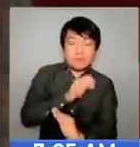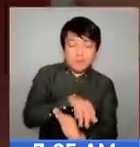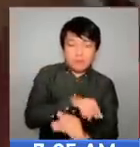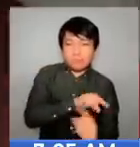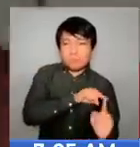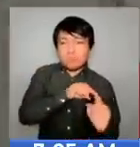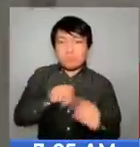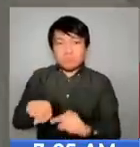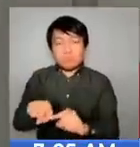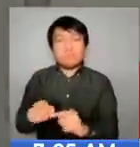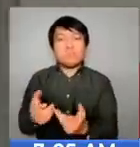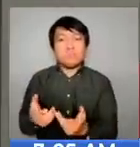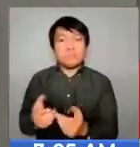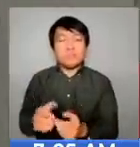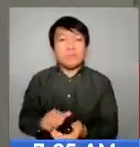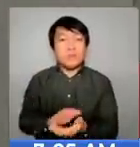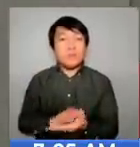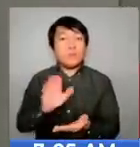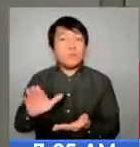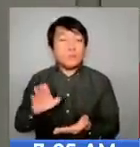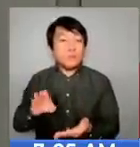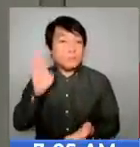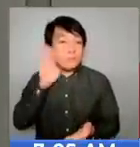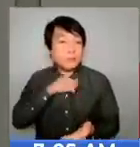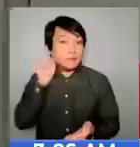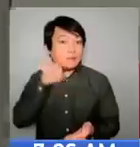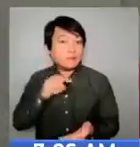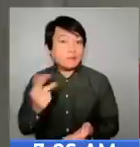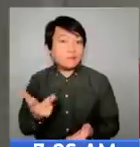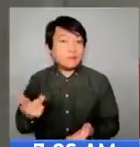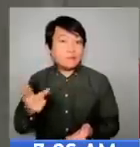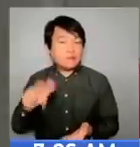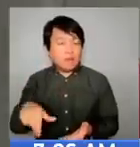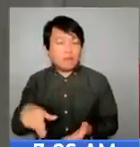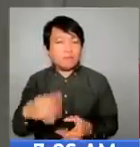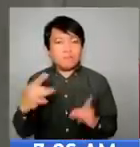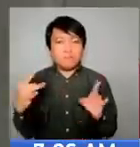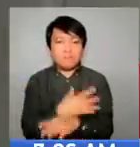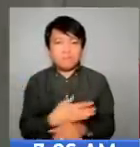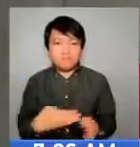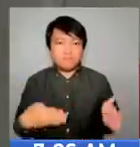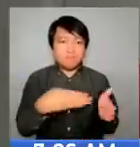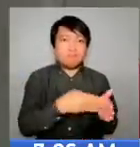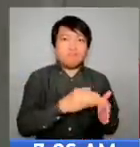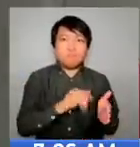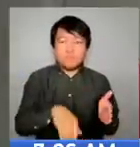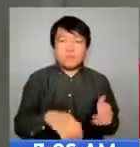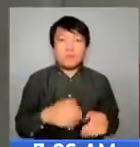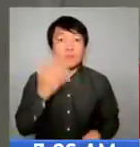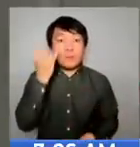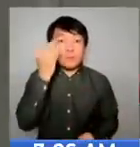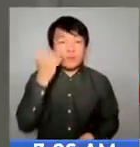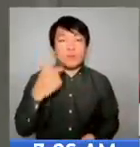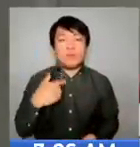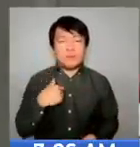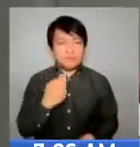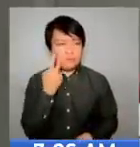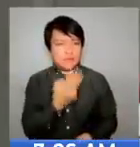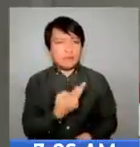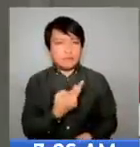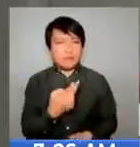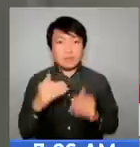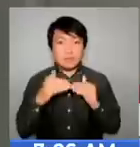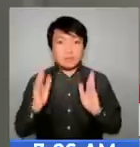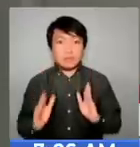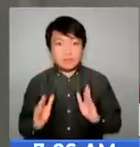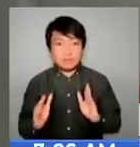ng kanilang ama, ang isa sa tatlong mga lumusog sa bahay nila. Paglabas ko po kasi ng gate noon sa bahay namin, may